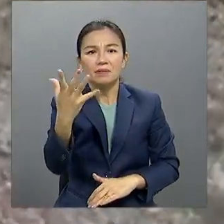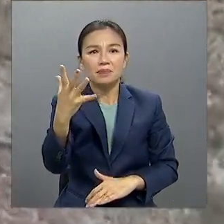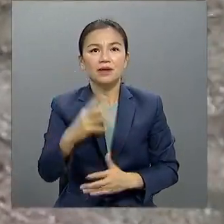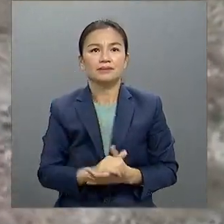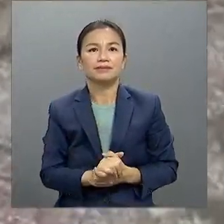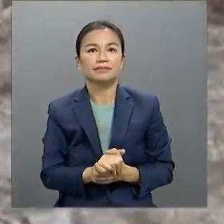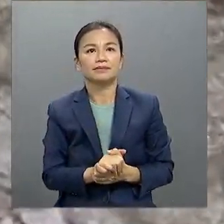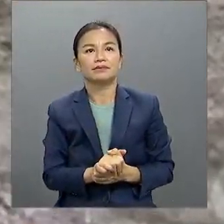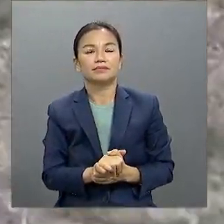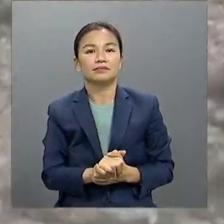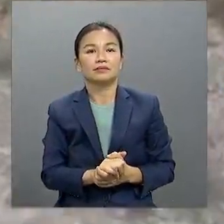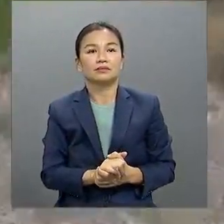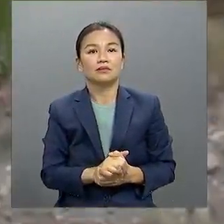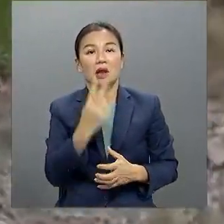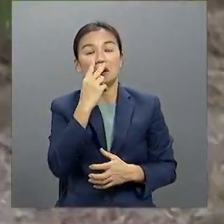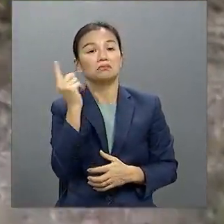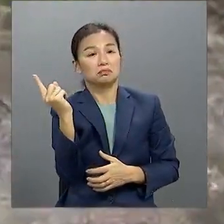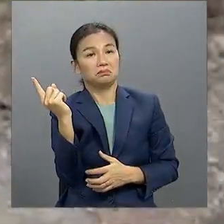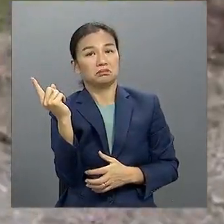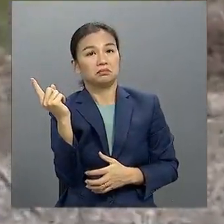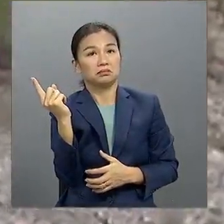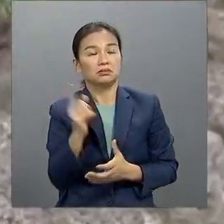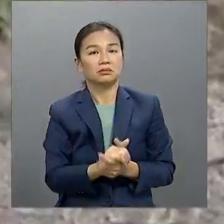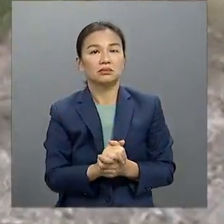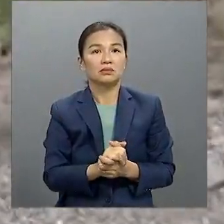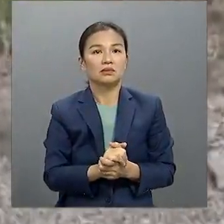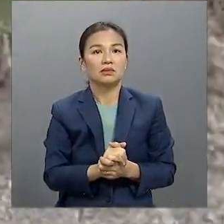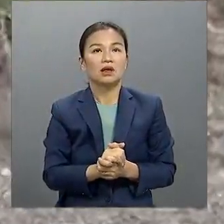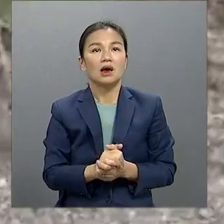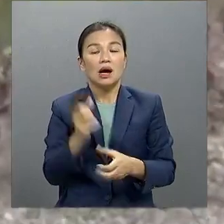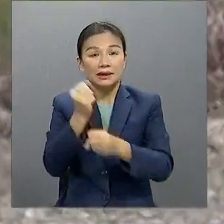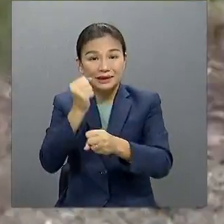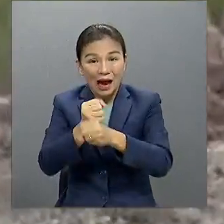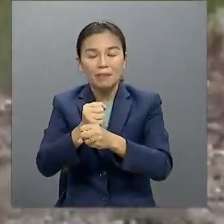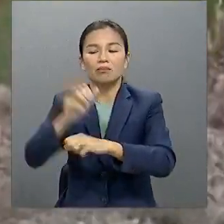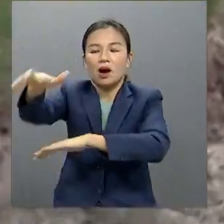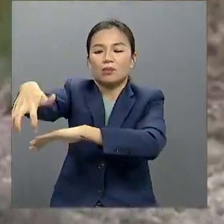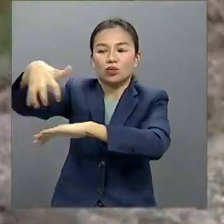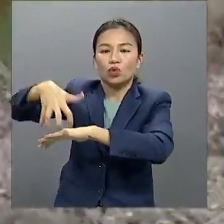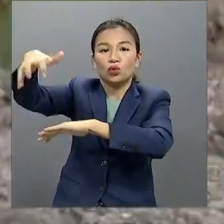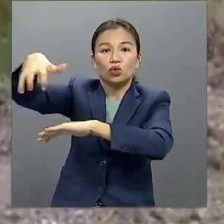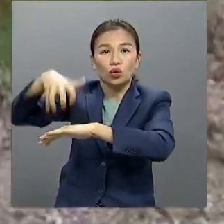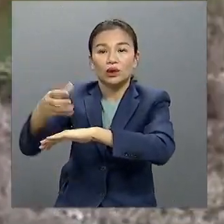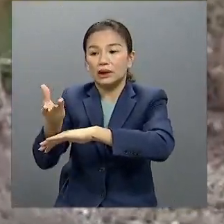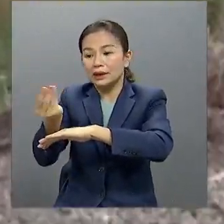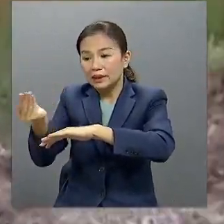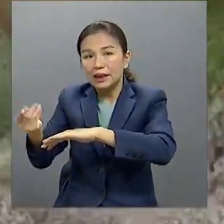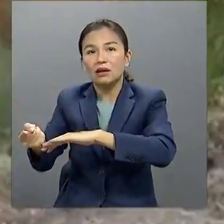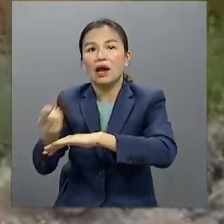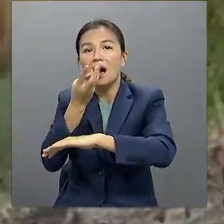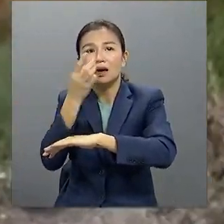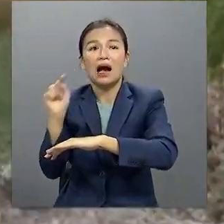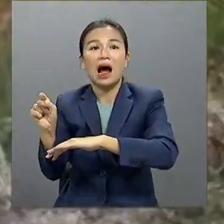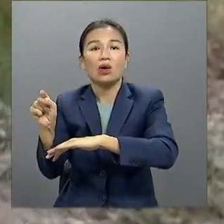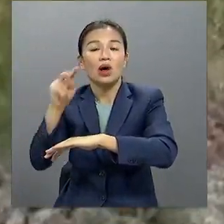แล้วนี่ฝั่งที่มีบ่อดินดูสภาพข้าวเพราะน้ำในคลองมันเ